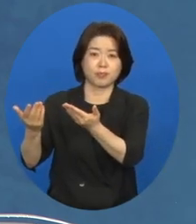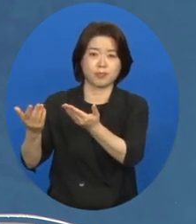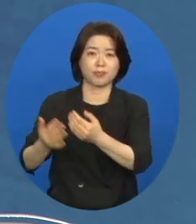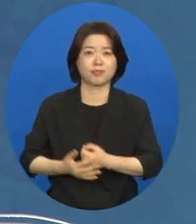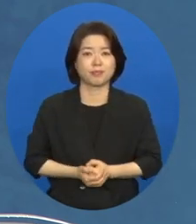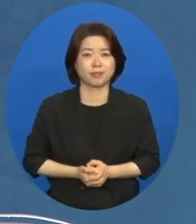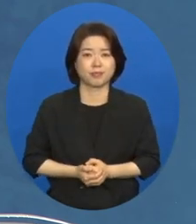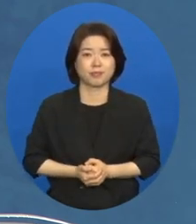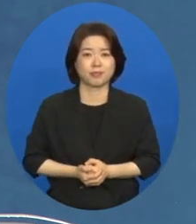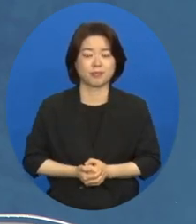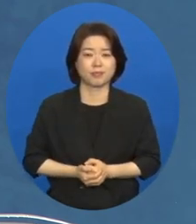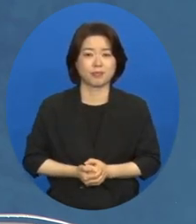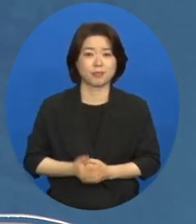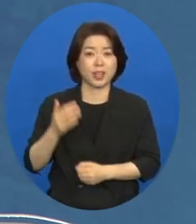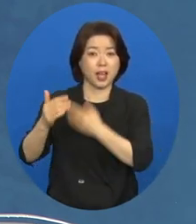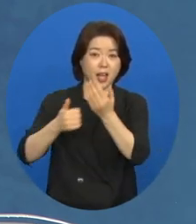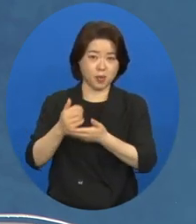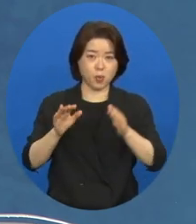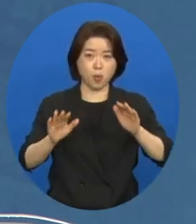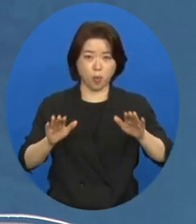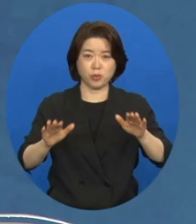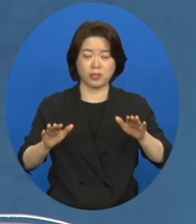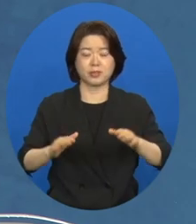하나님은 오늘 이 시대에도